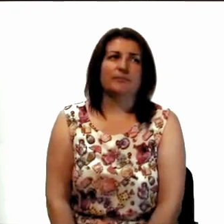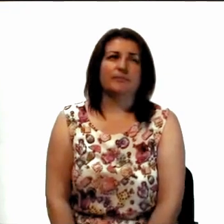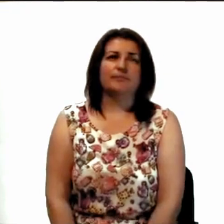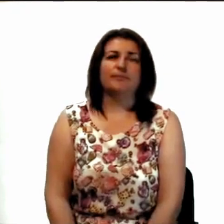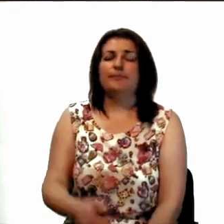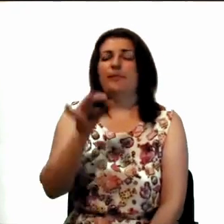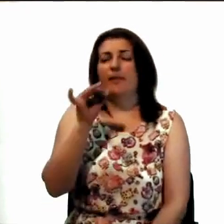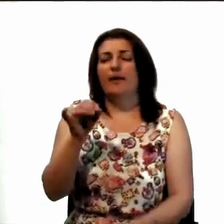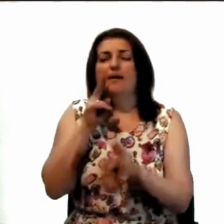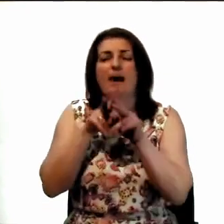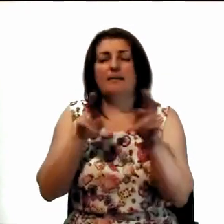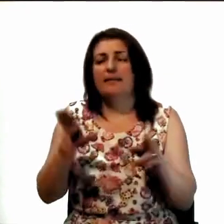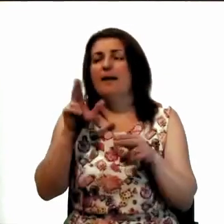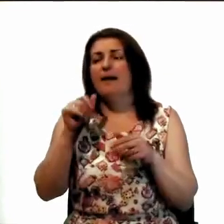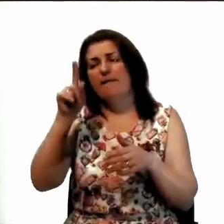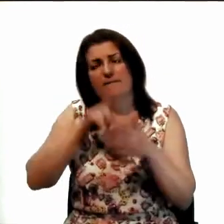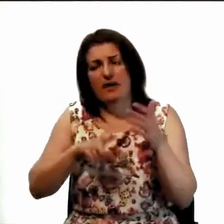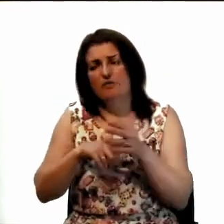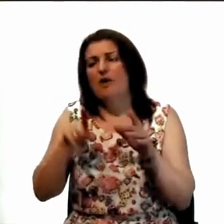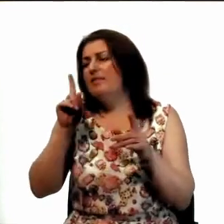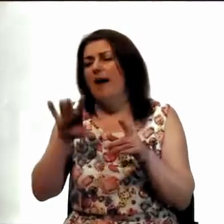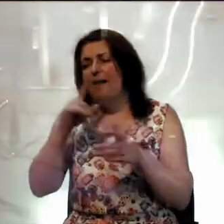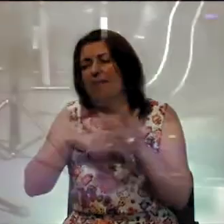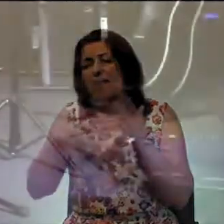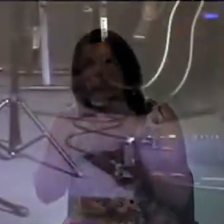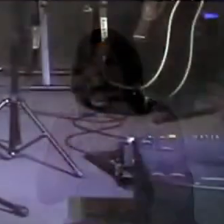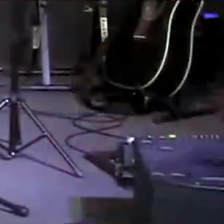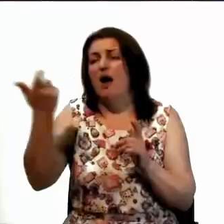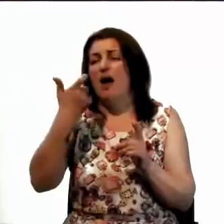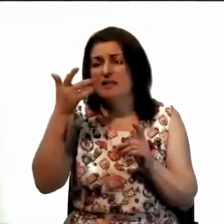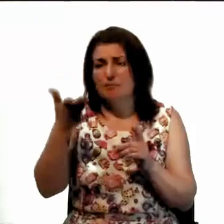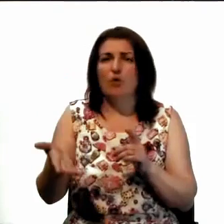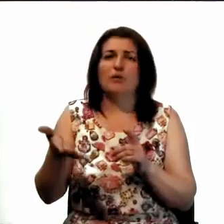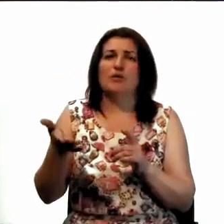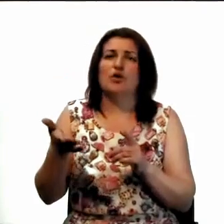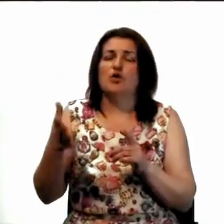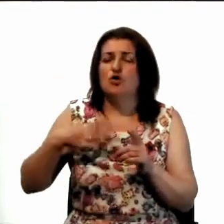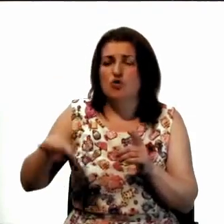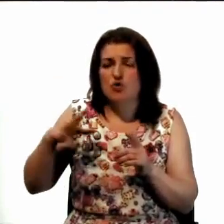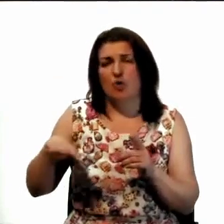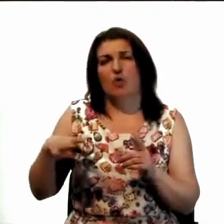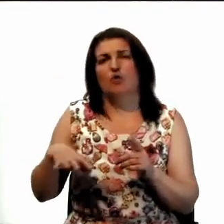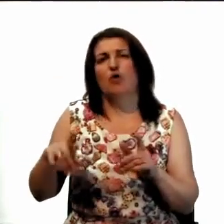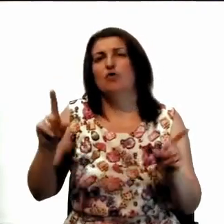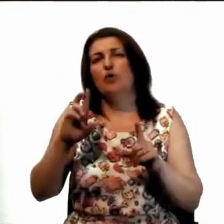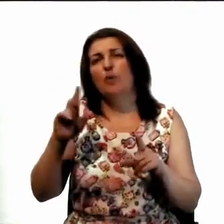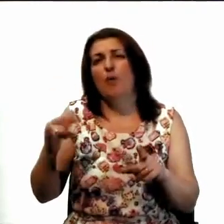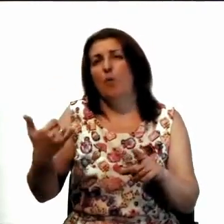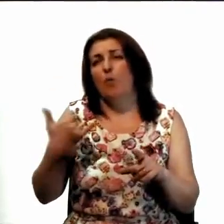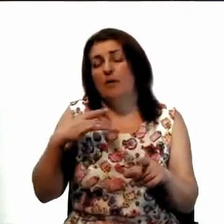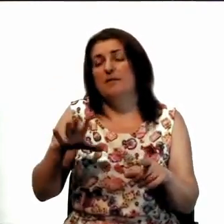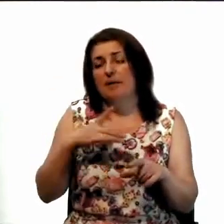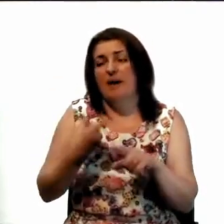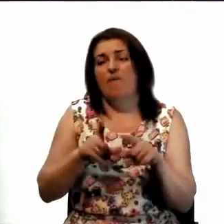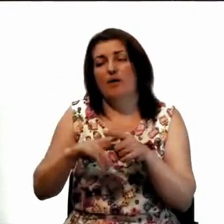И одинаково, как верующего, так и неверующего, Господь ждет, чтобы у нас были